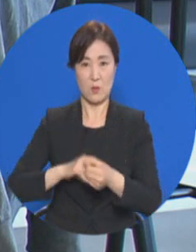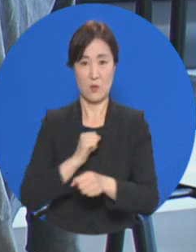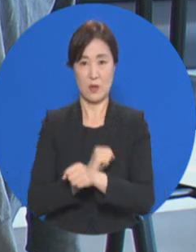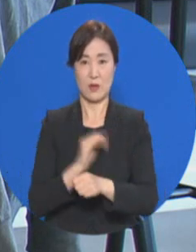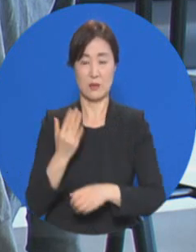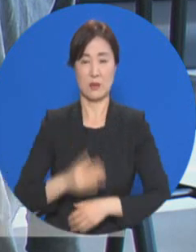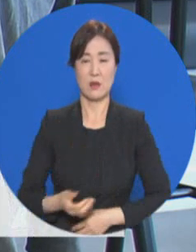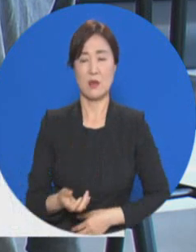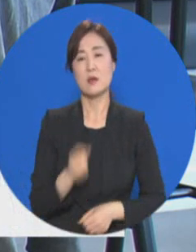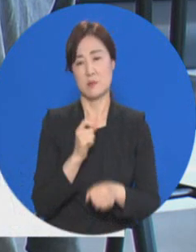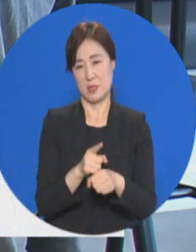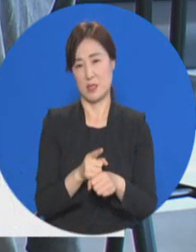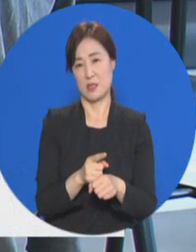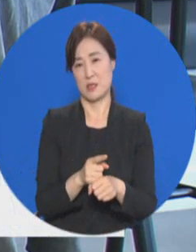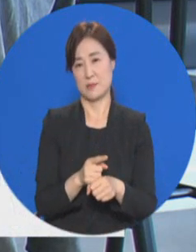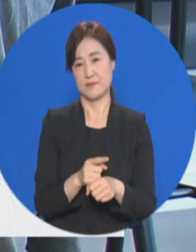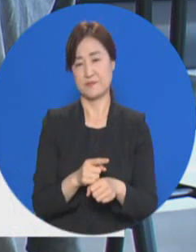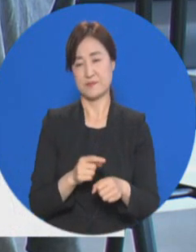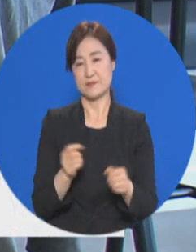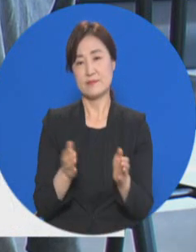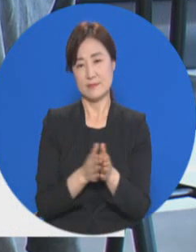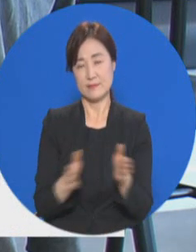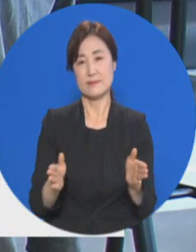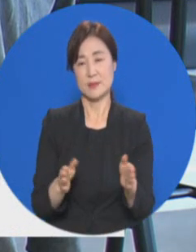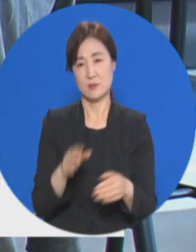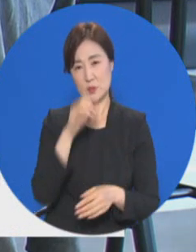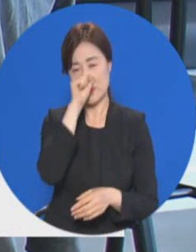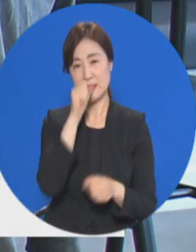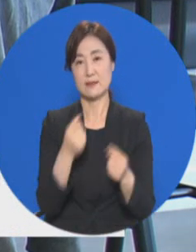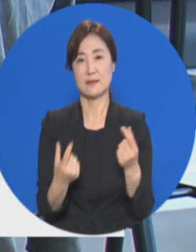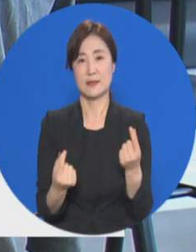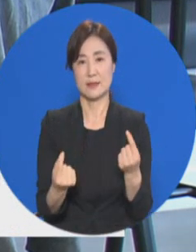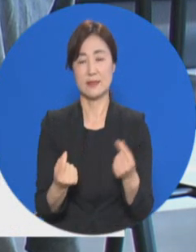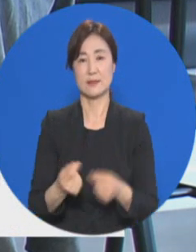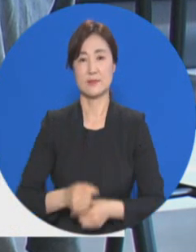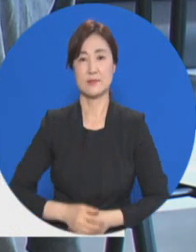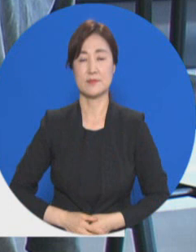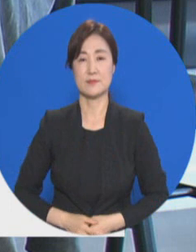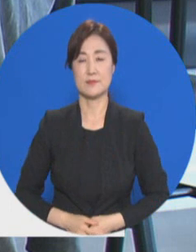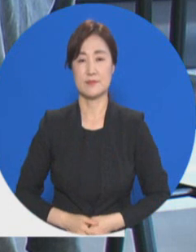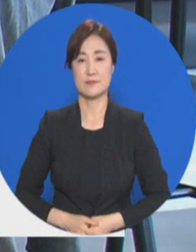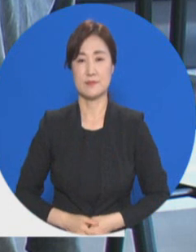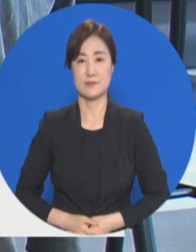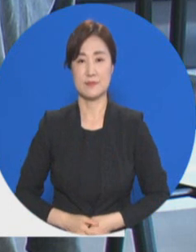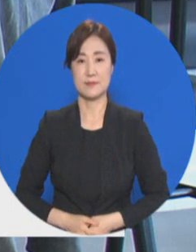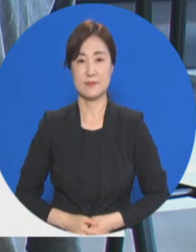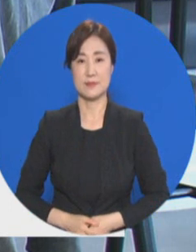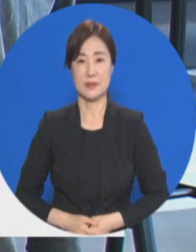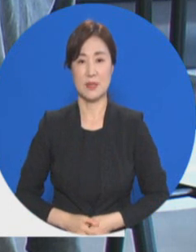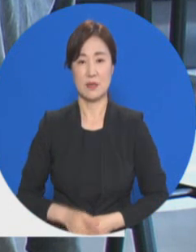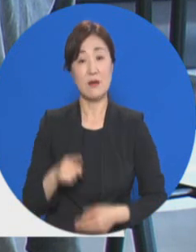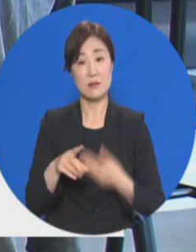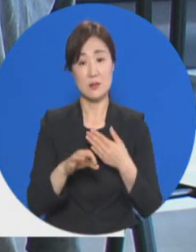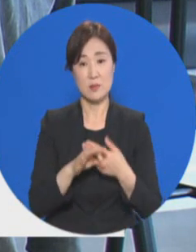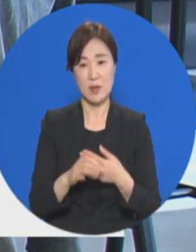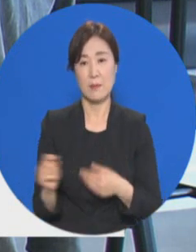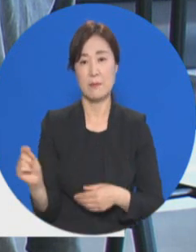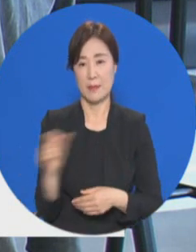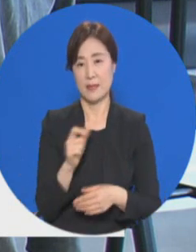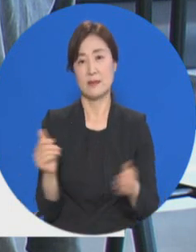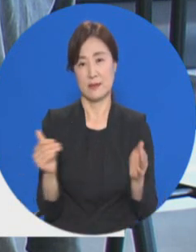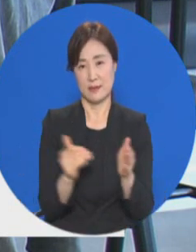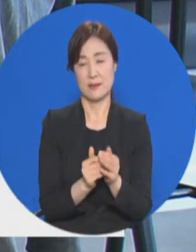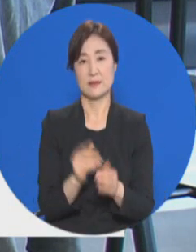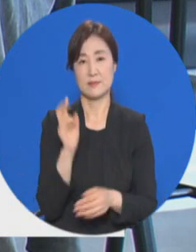진작에 있었어야 될 일이 아닐까, 시행돼야 할 정책이 아니었을까 싶고요. 그랬으면 더 조속히 끝날